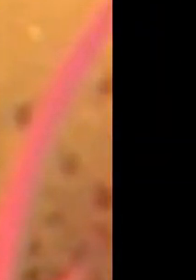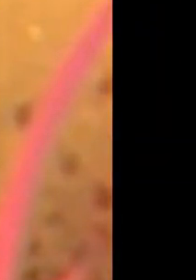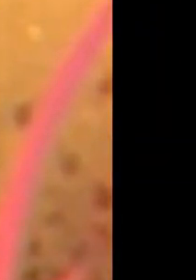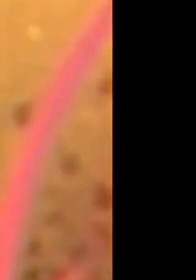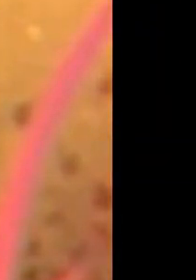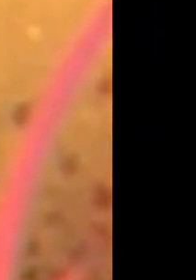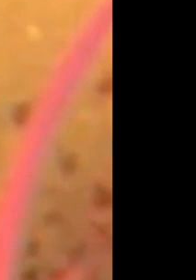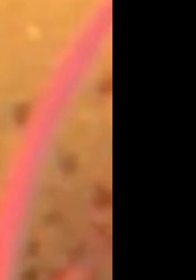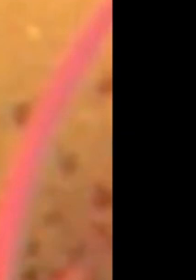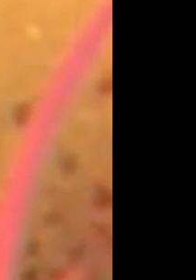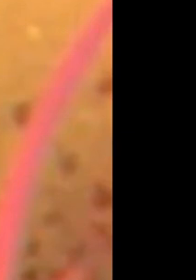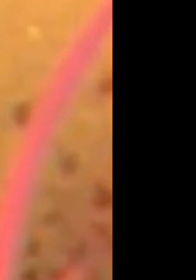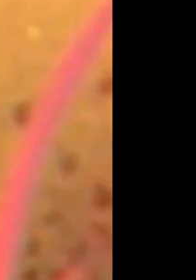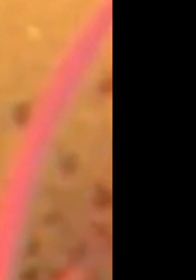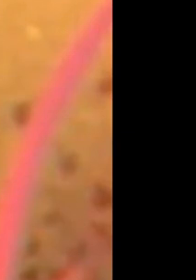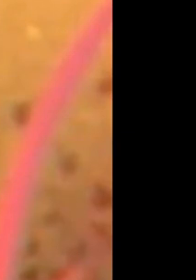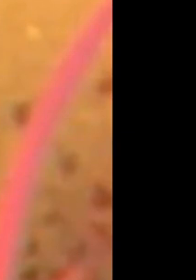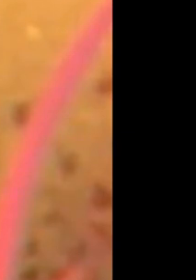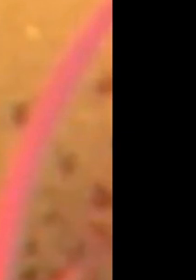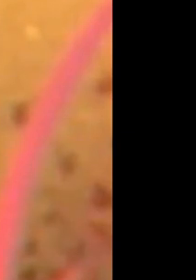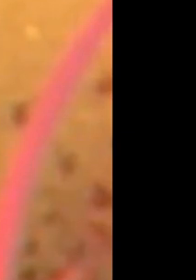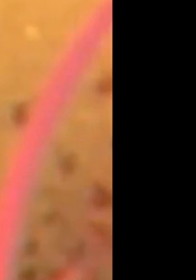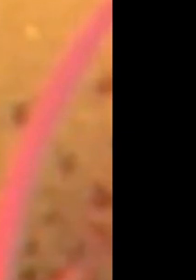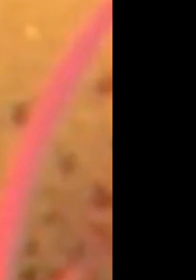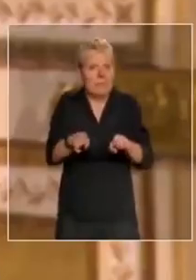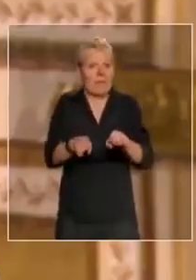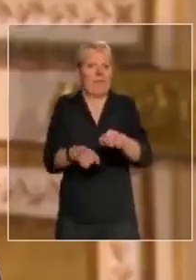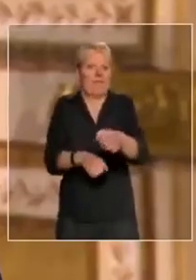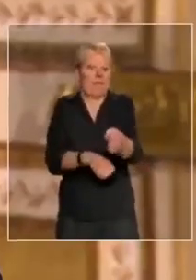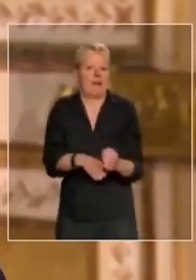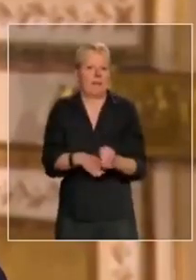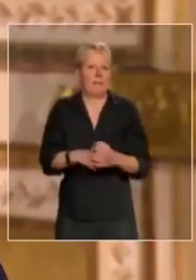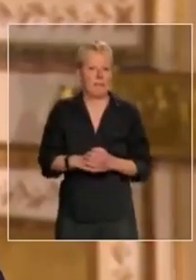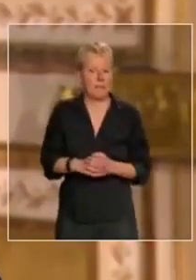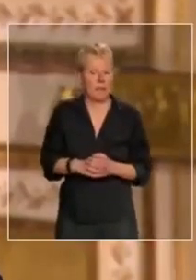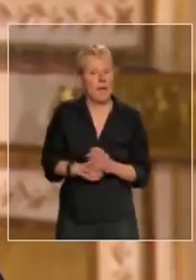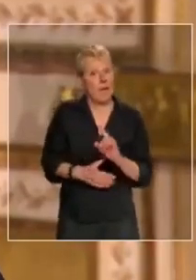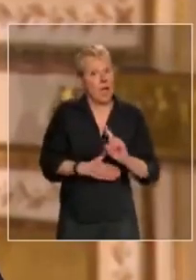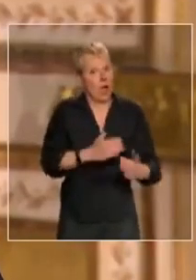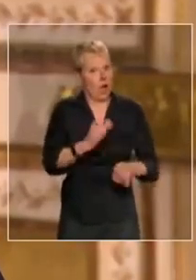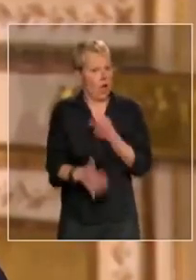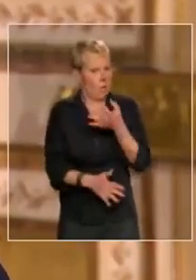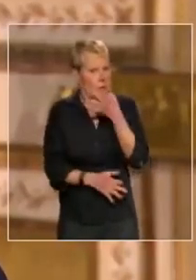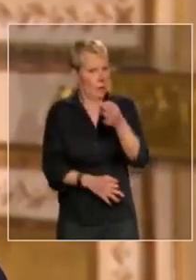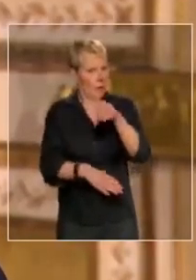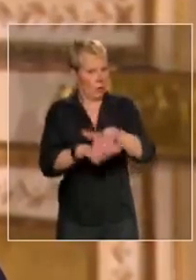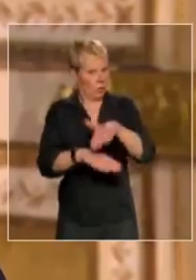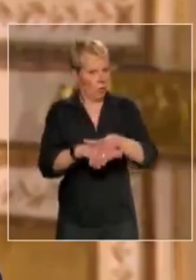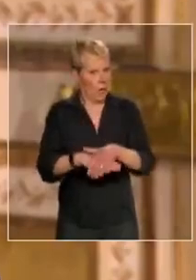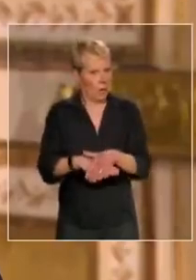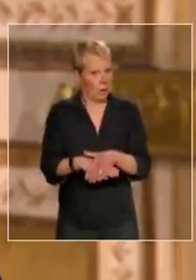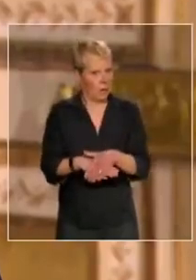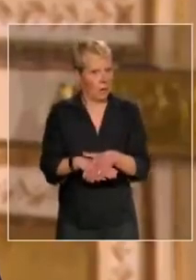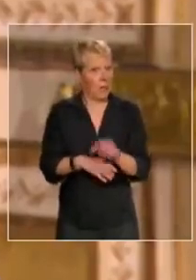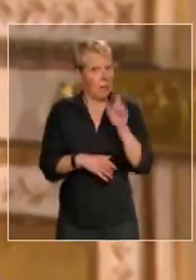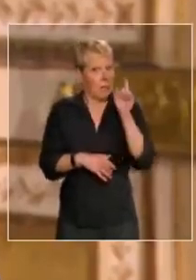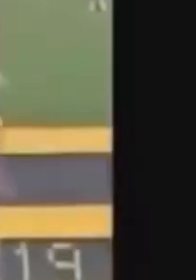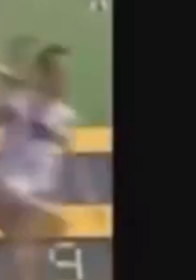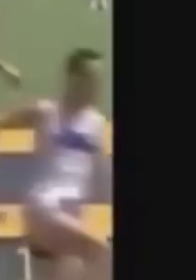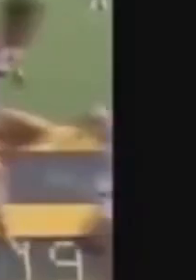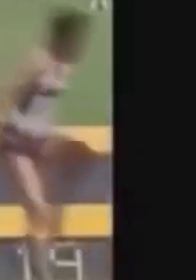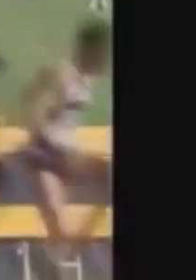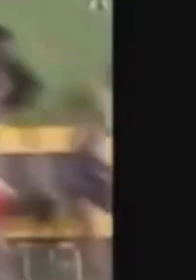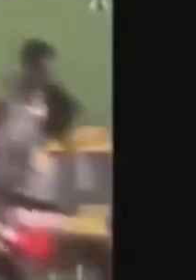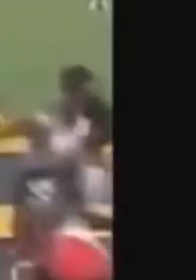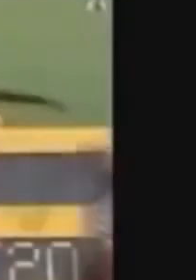Je suis toujours ce garçon un peu fou. Redit avec force ce soir. Respectons les gestes